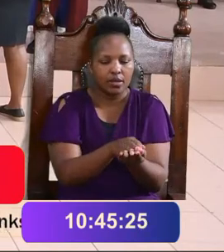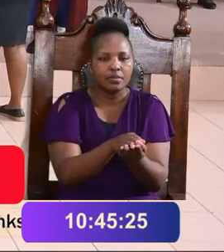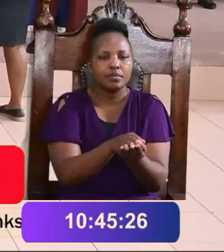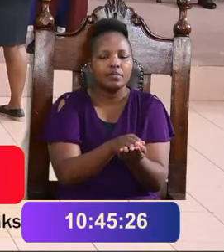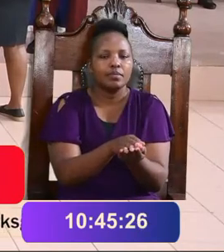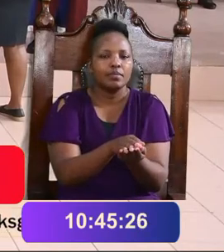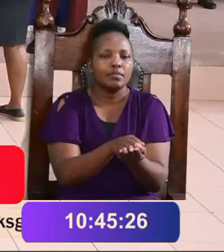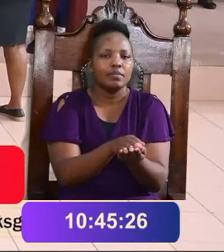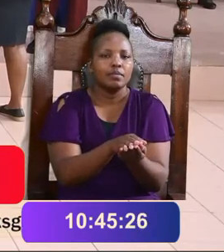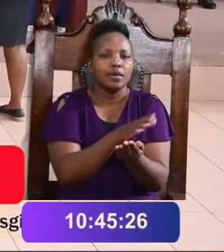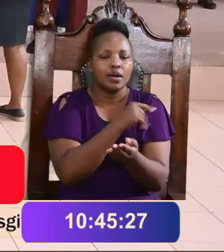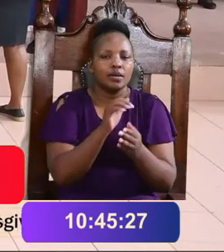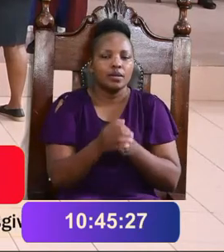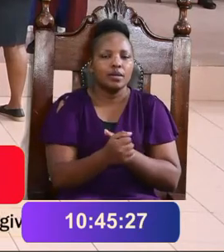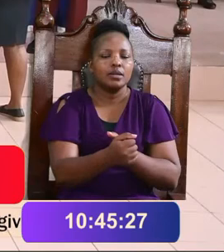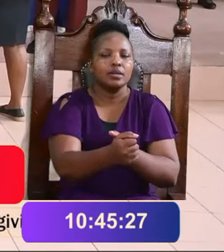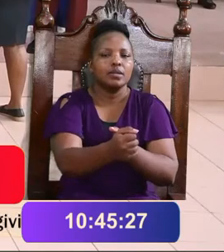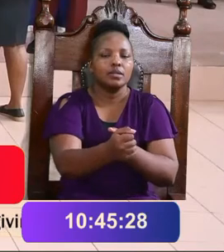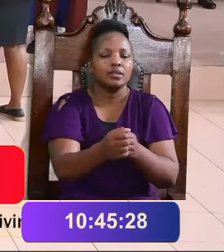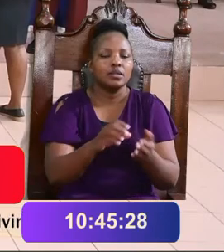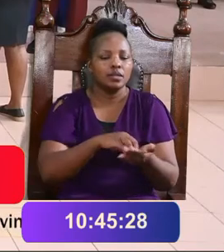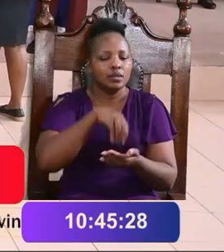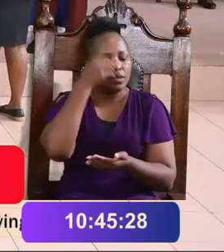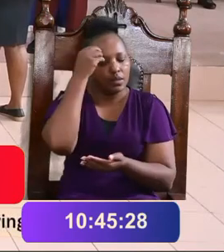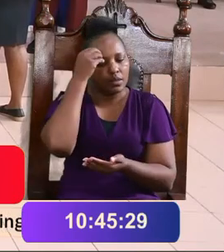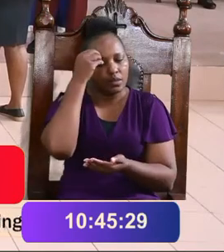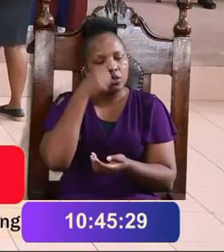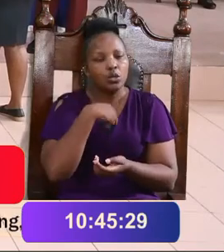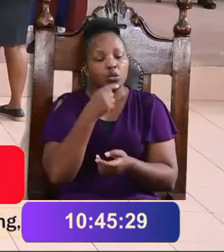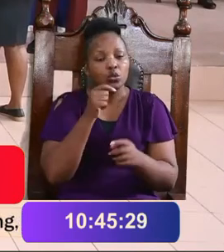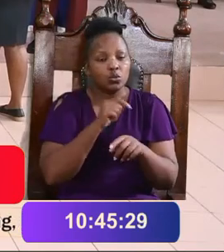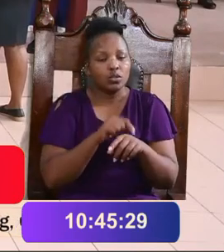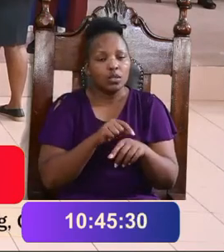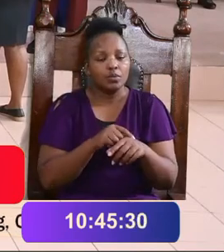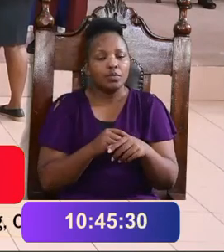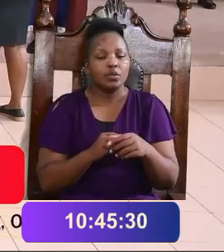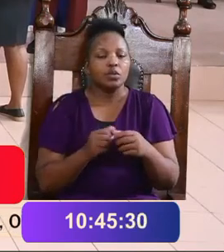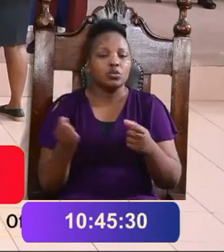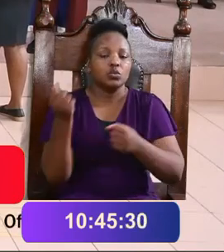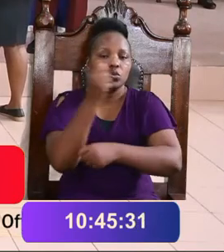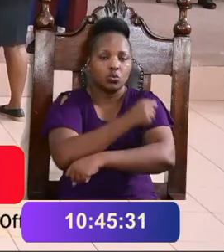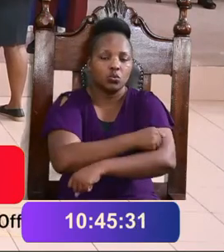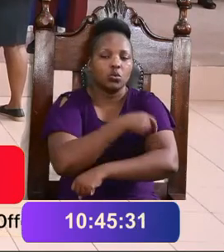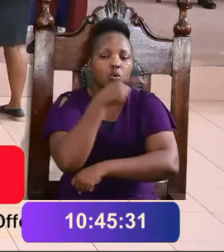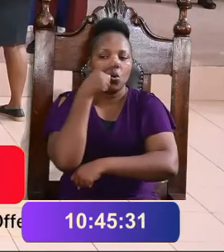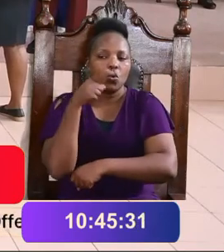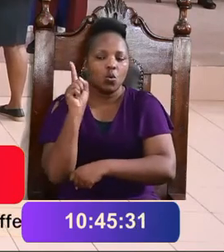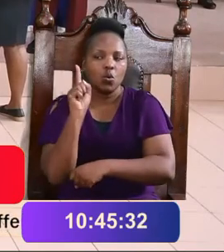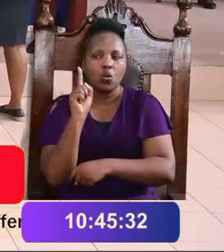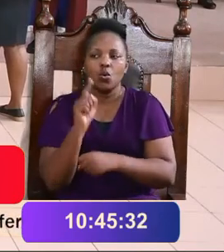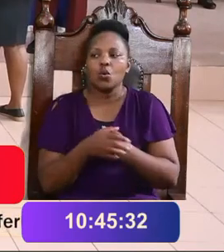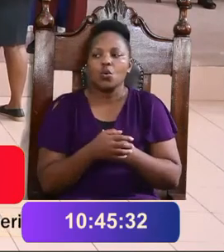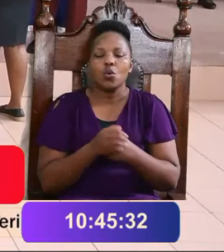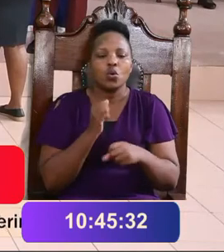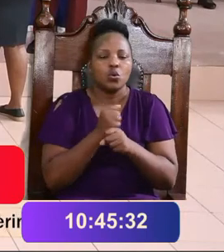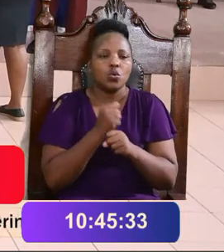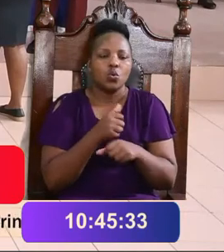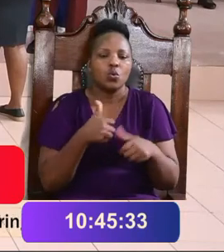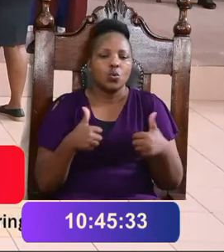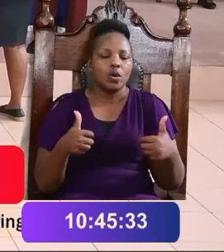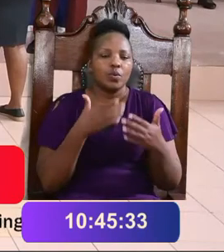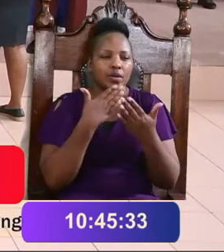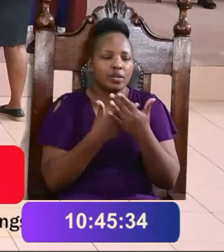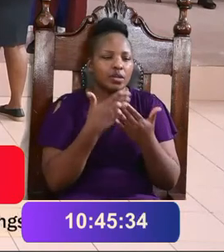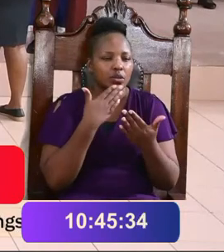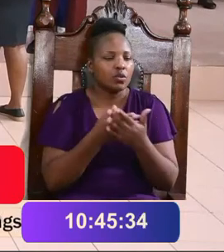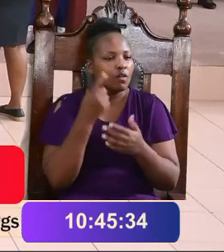na uwaongoze pia katika masomo yao, ili wakiingia katika shule ya upili Bwana wakaweza pia kutenda vyema. Tunakushukuru